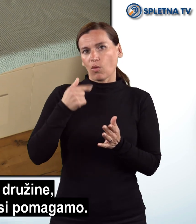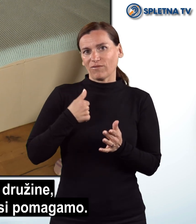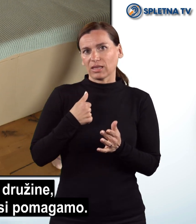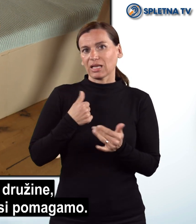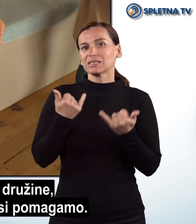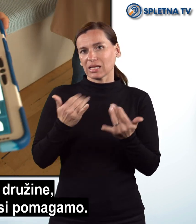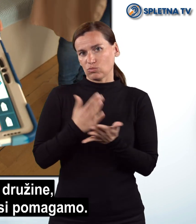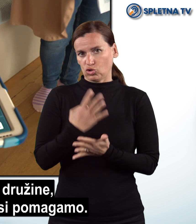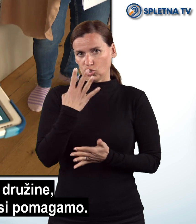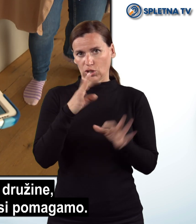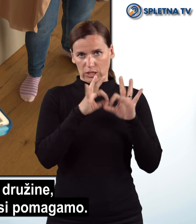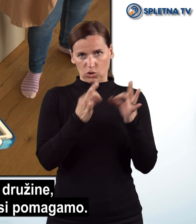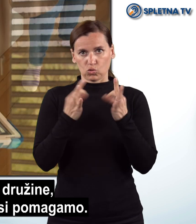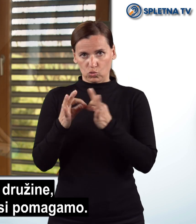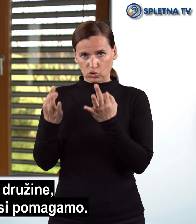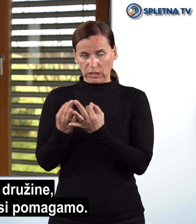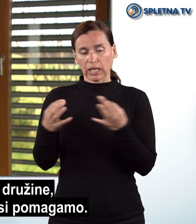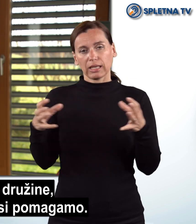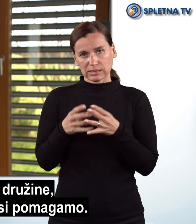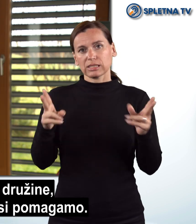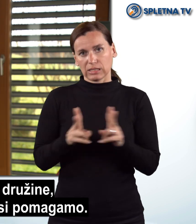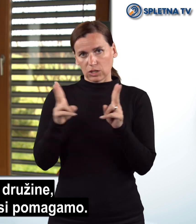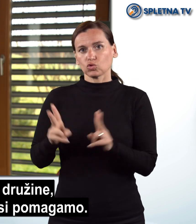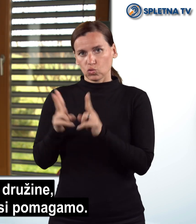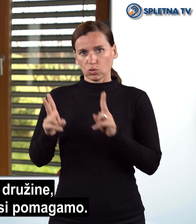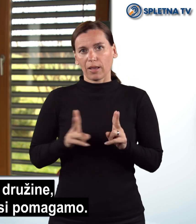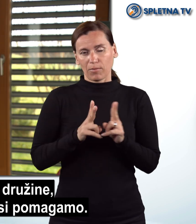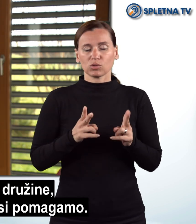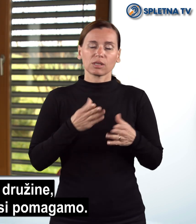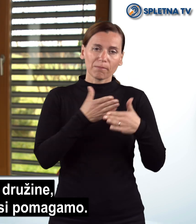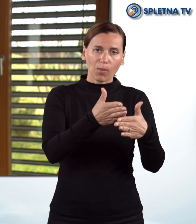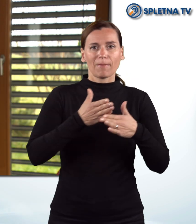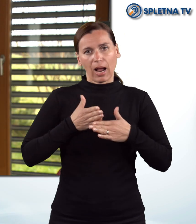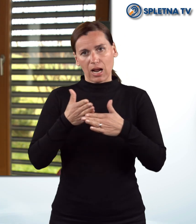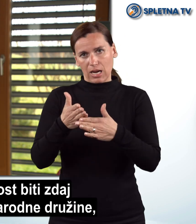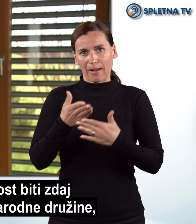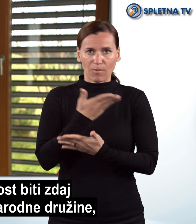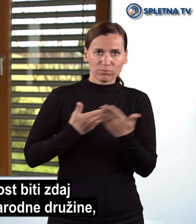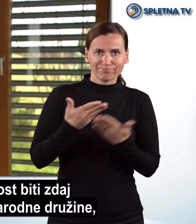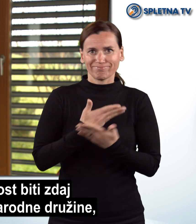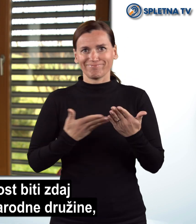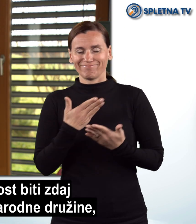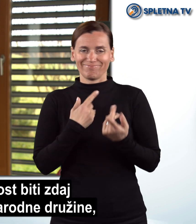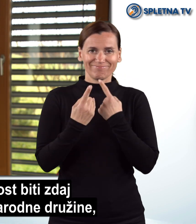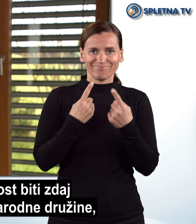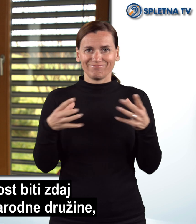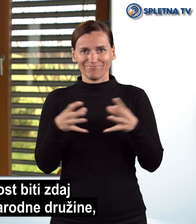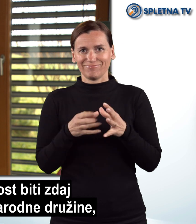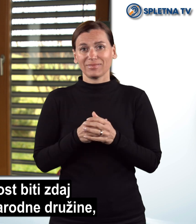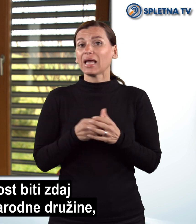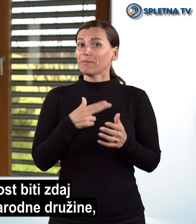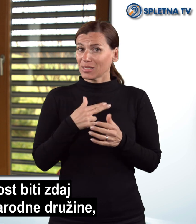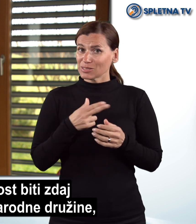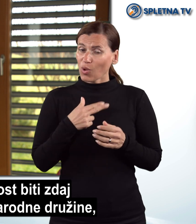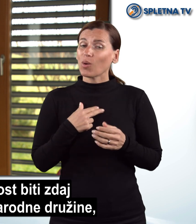Zdaj smo 4 družine, ki se srečujemo in si pomagamo. Smo imeli možnost